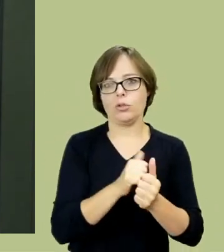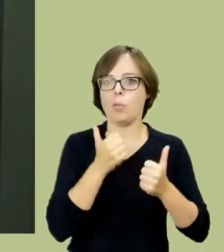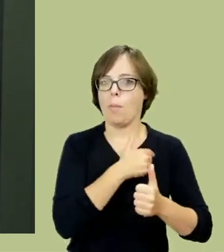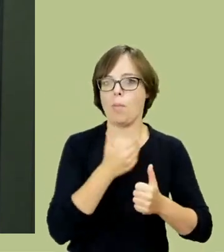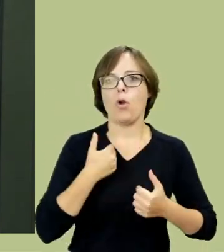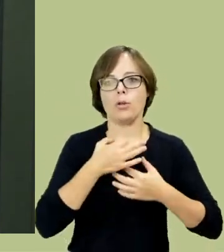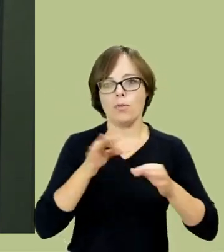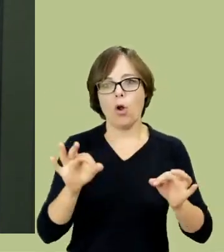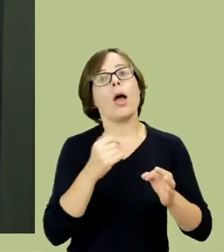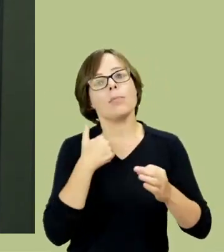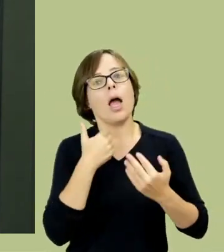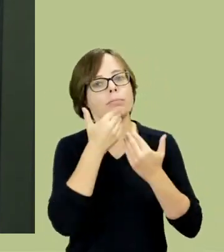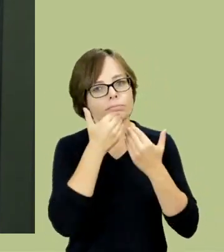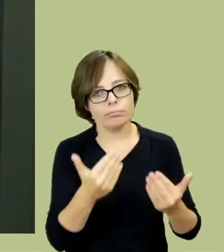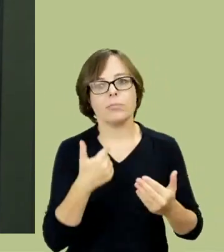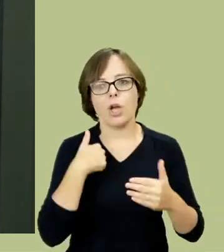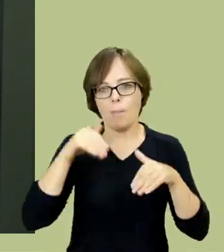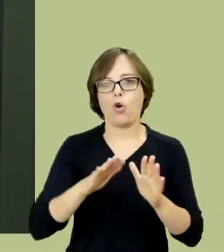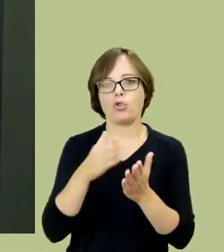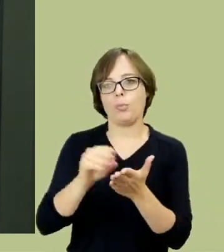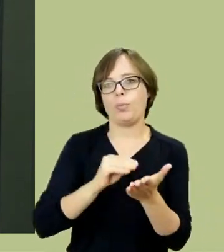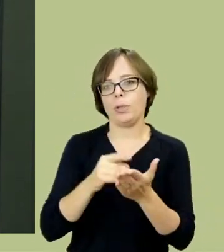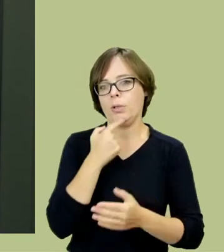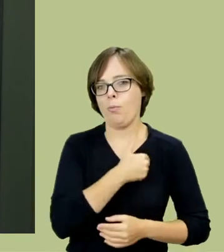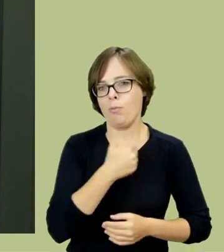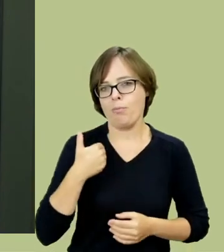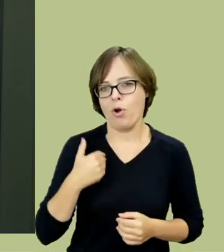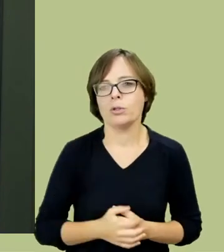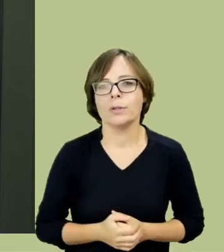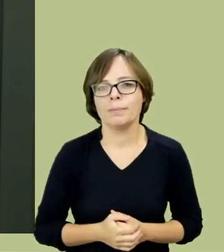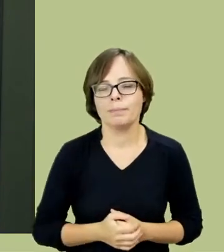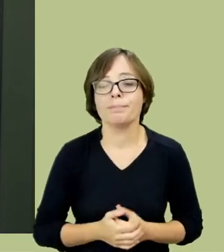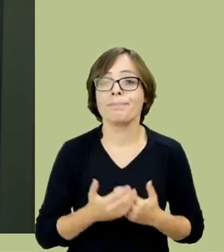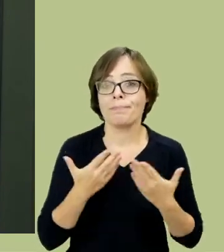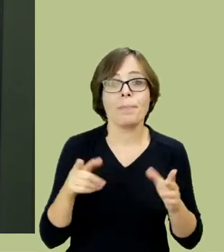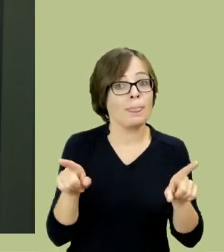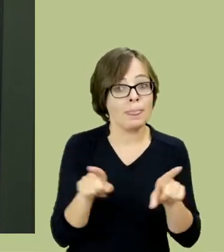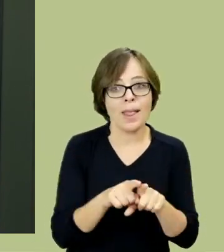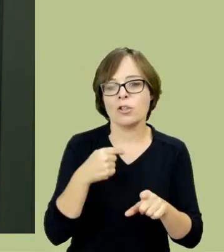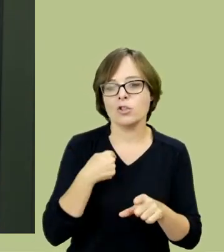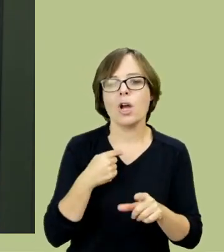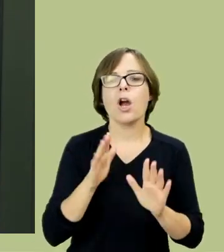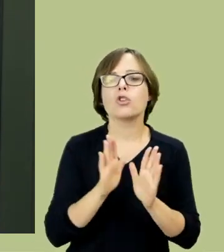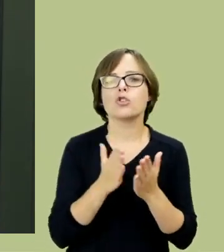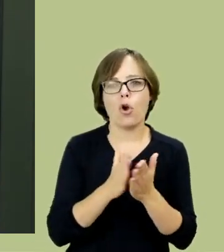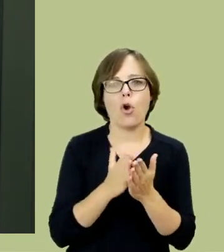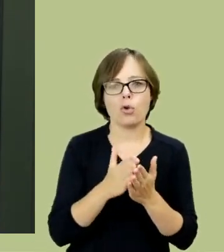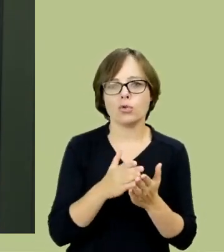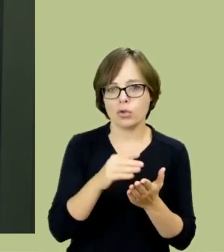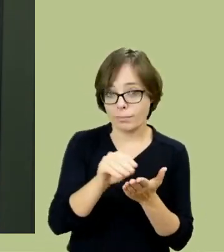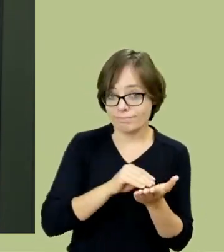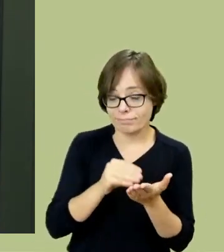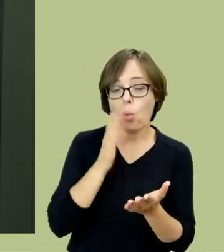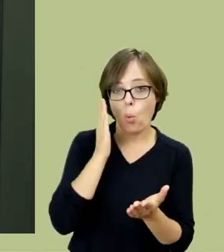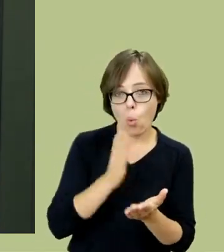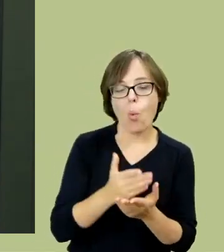polsku. Tak rzeczywiście czułam, składając książkę do wydawnictwa, dlatego, że